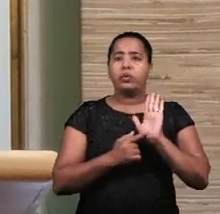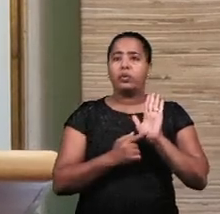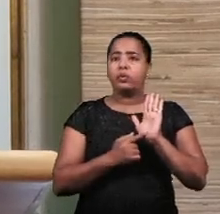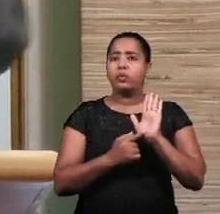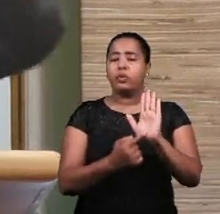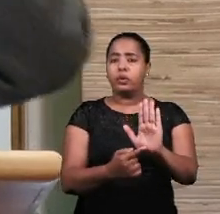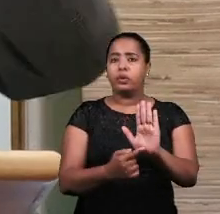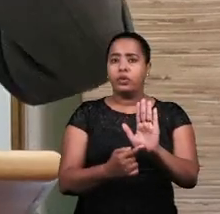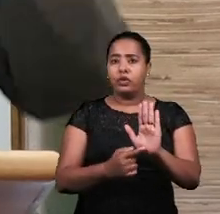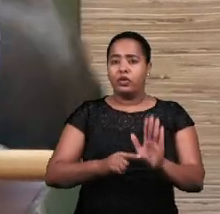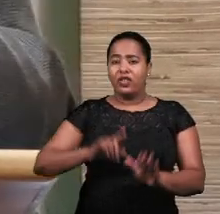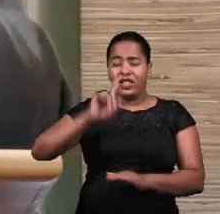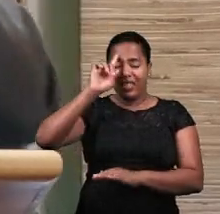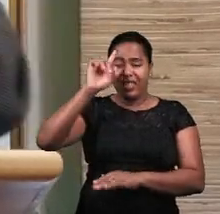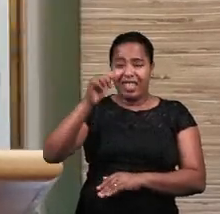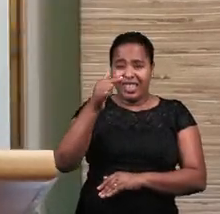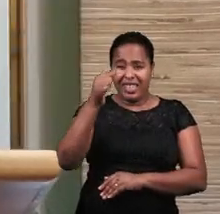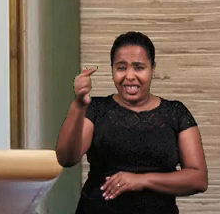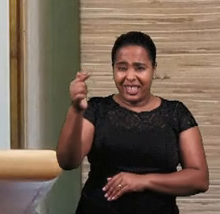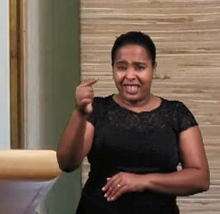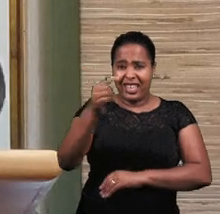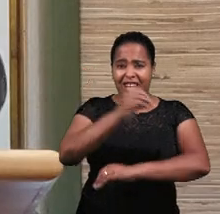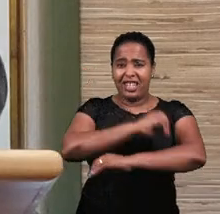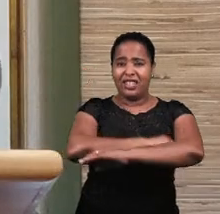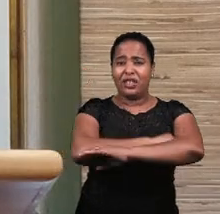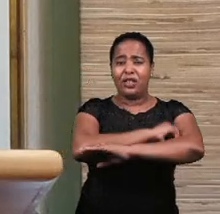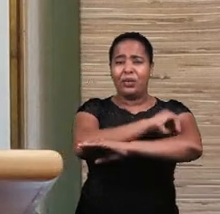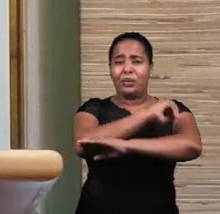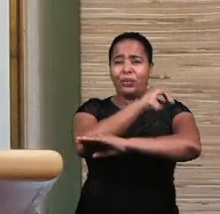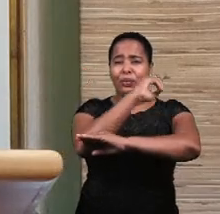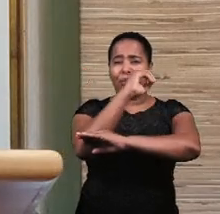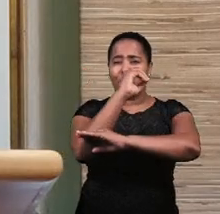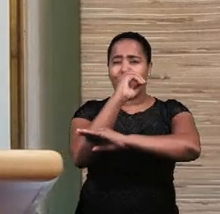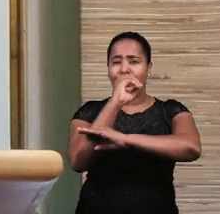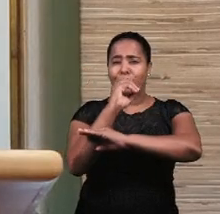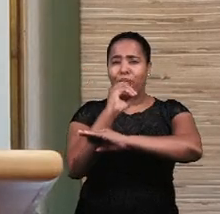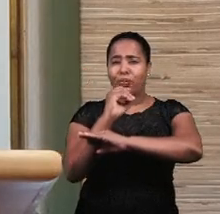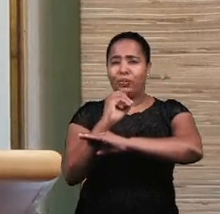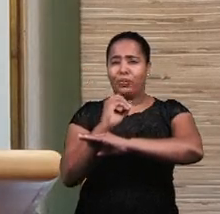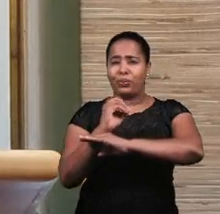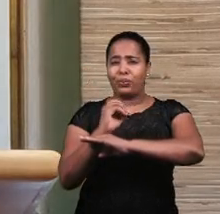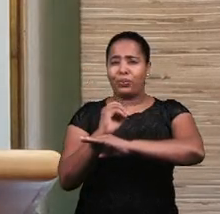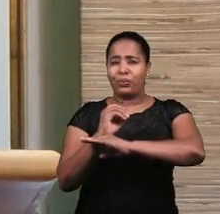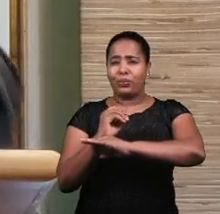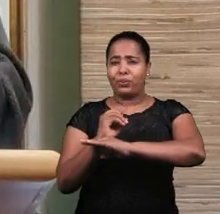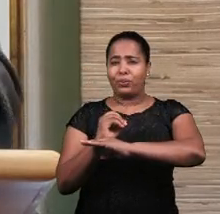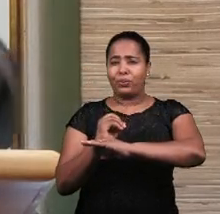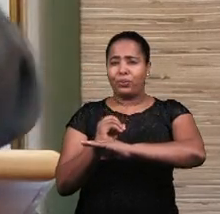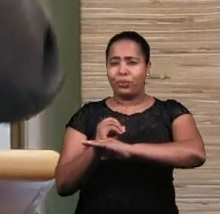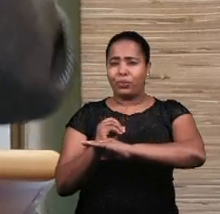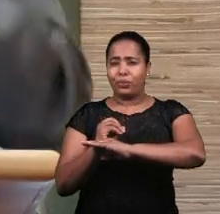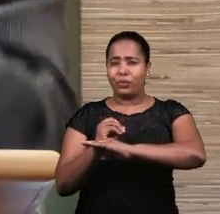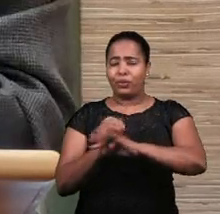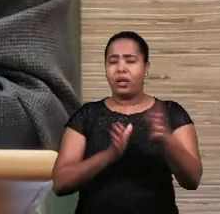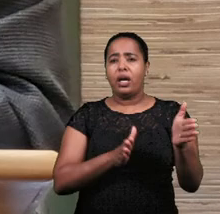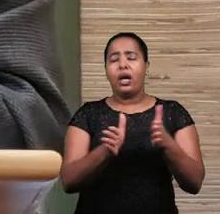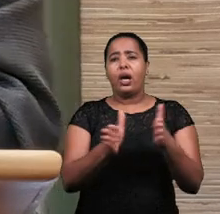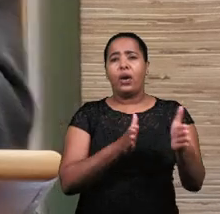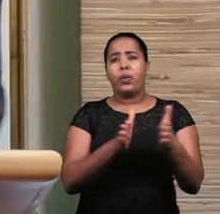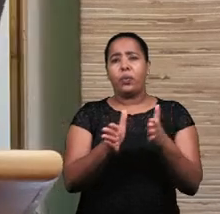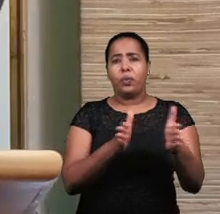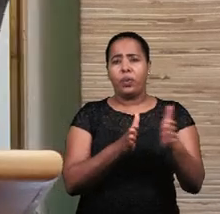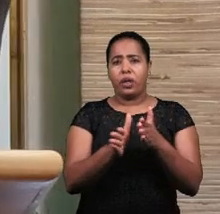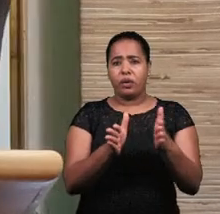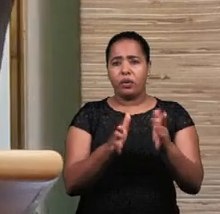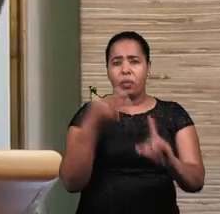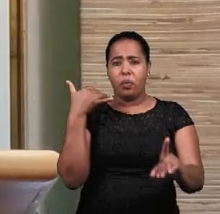Le texte nous dit le 7e jour, le coucher du soleil. C'est le monde que nous vivons. Le Seigneur nous a montré